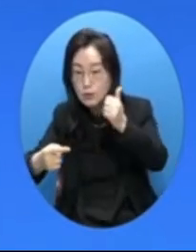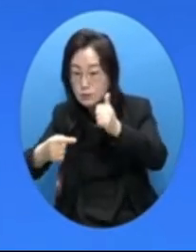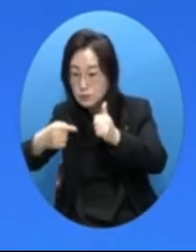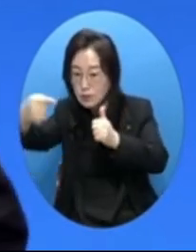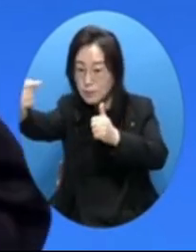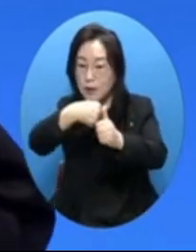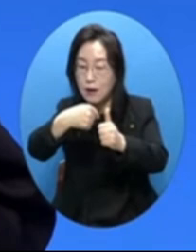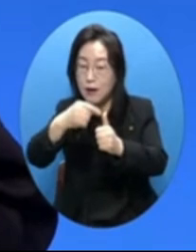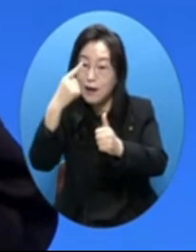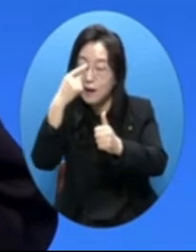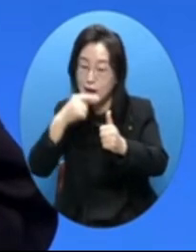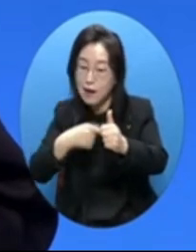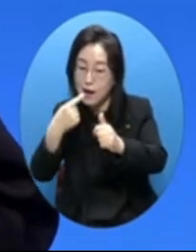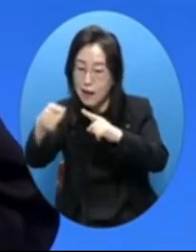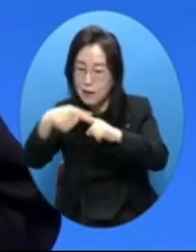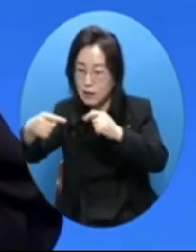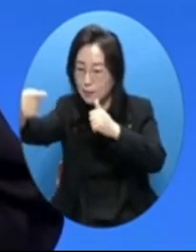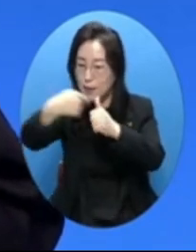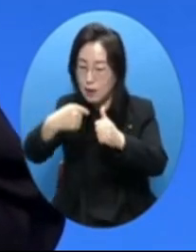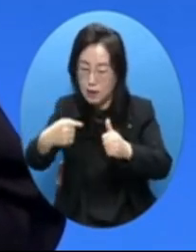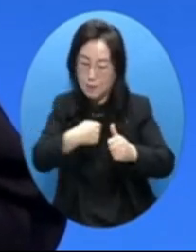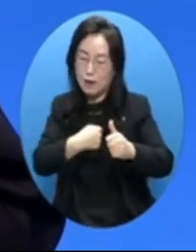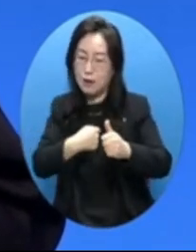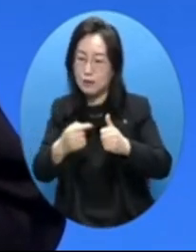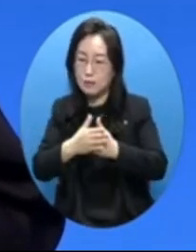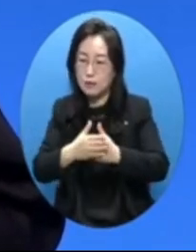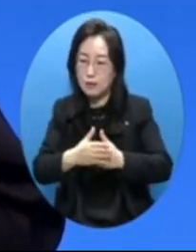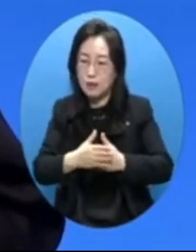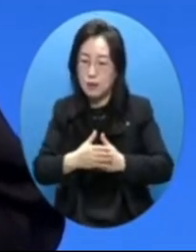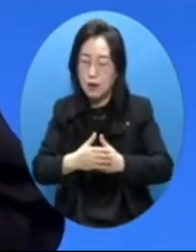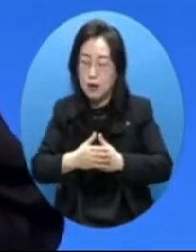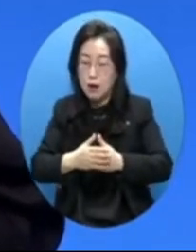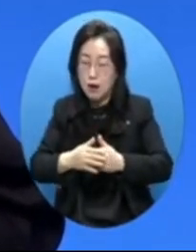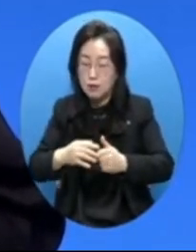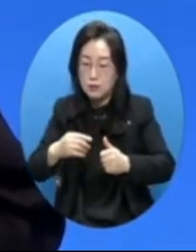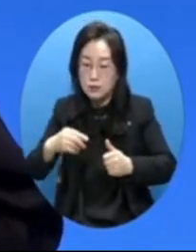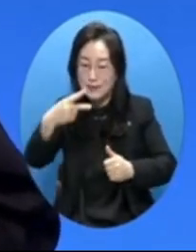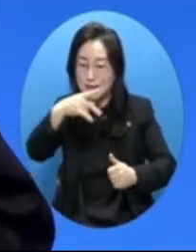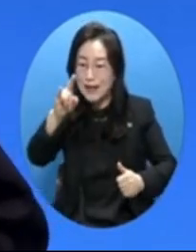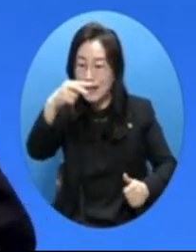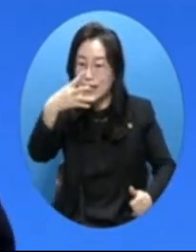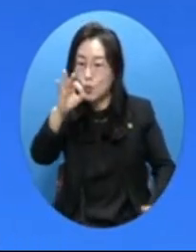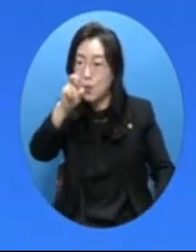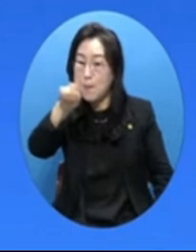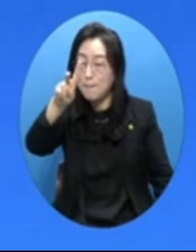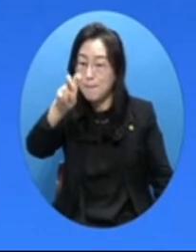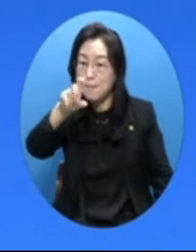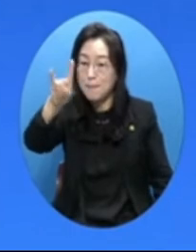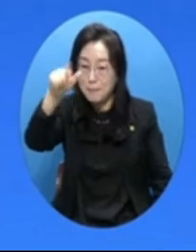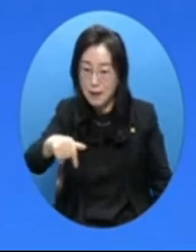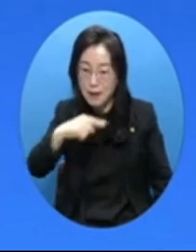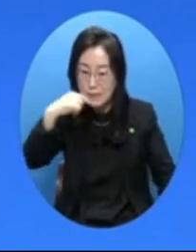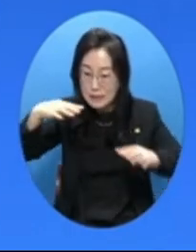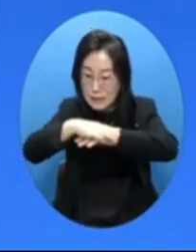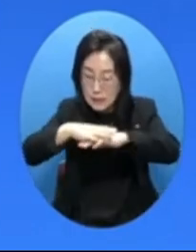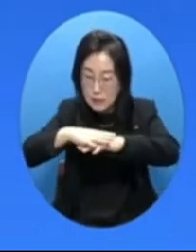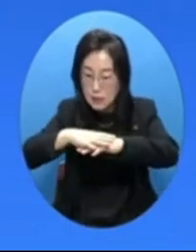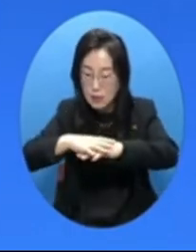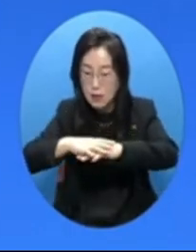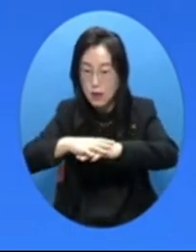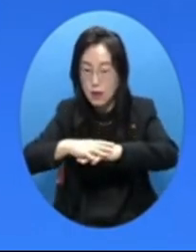찔러서 가슴이 찔려가지고 대통령의 팔 직전까지 와서 목숨에 위험을 느끼는 상황도